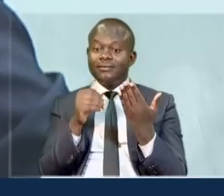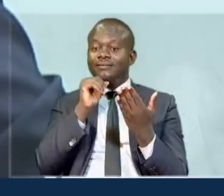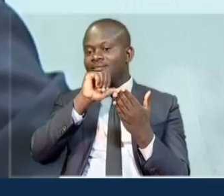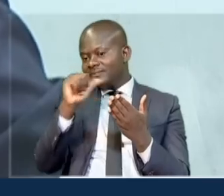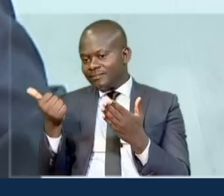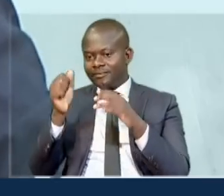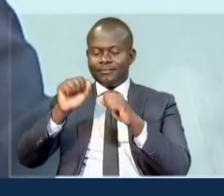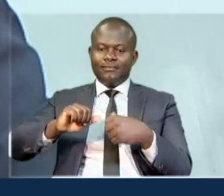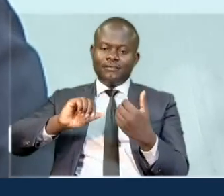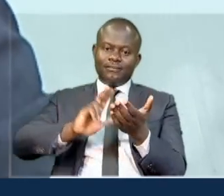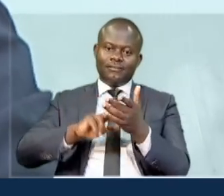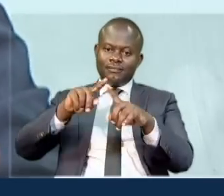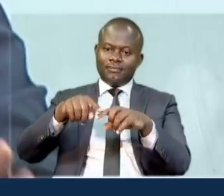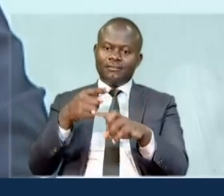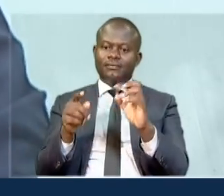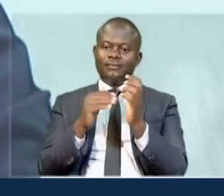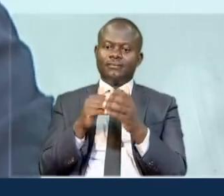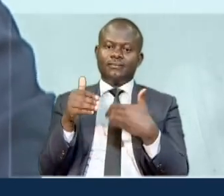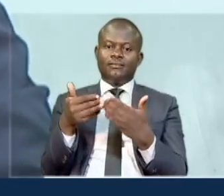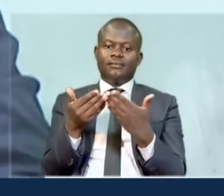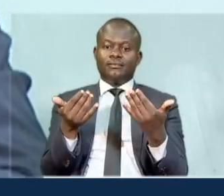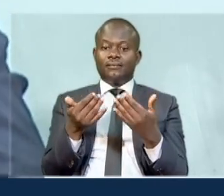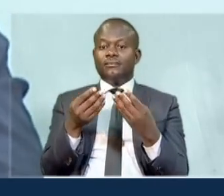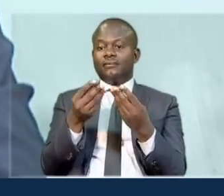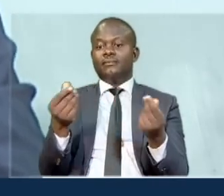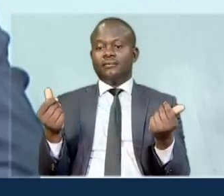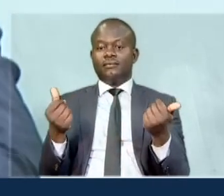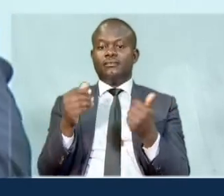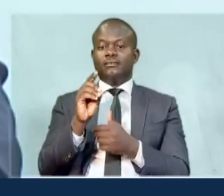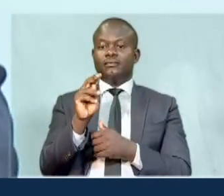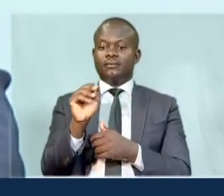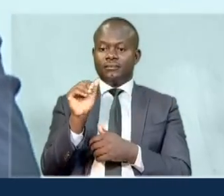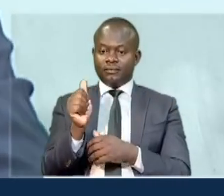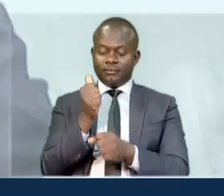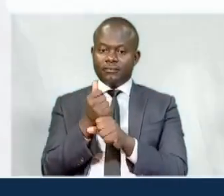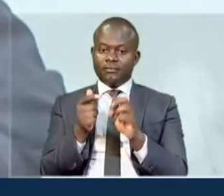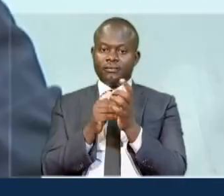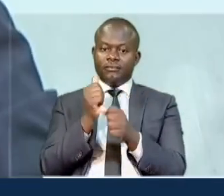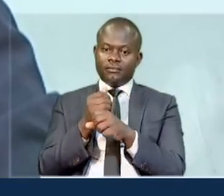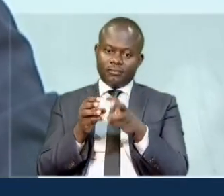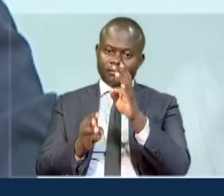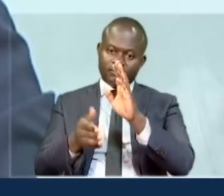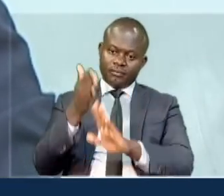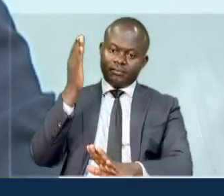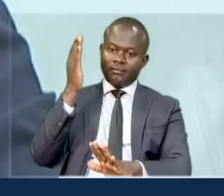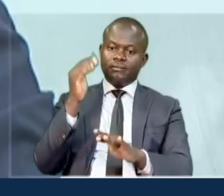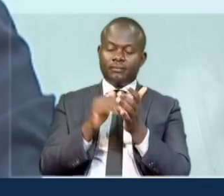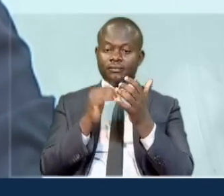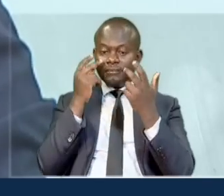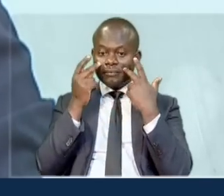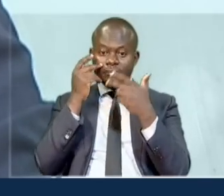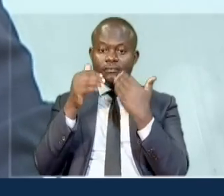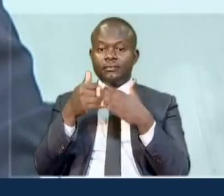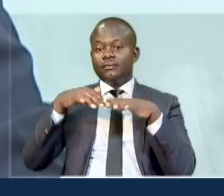kindi yari gushingiraho ariko ubu byarakemutse DNA zirakorwa kandi zikabura muri bwihuse murabona ukuntu byari